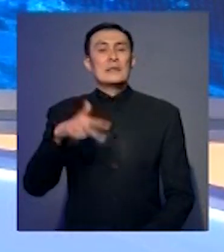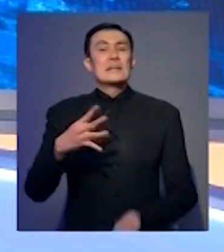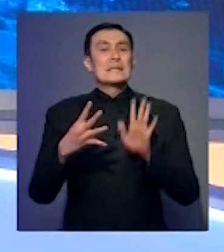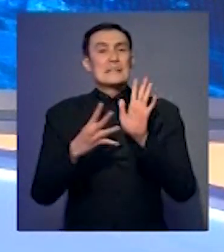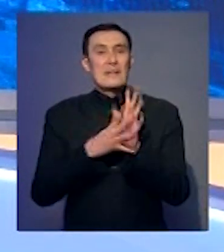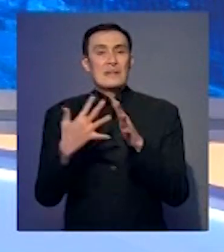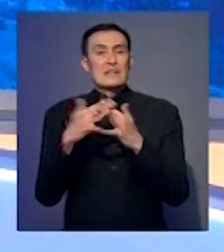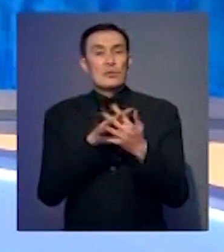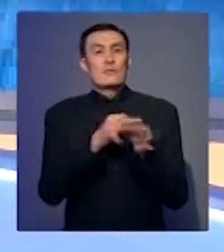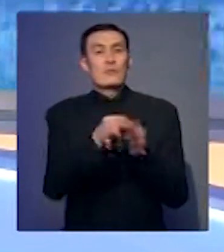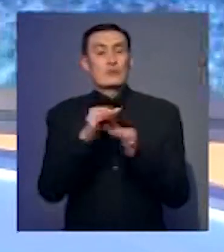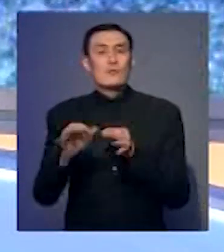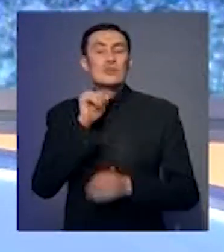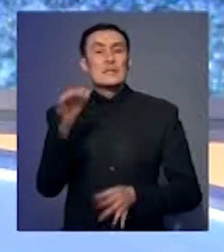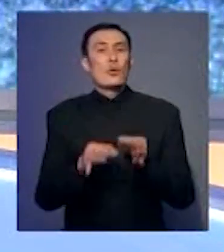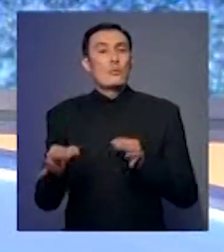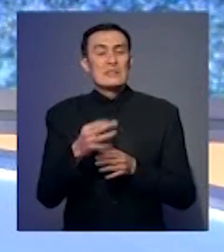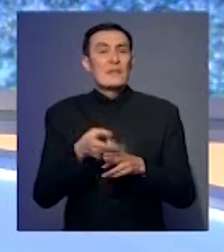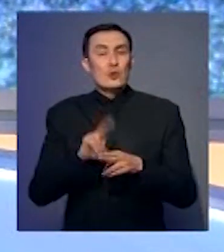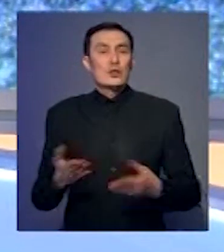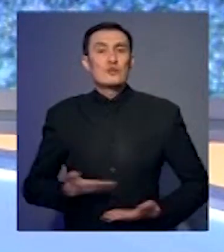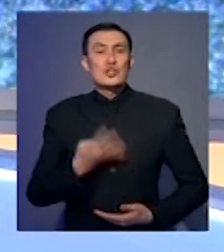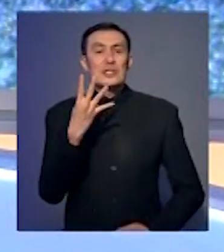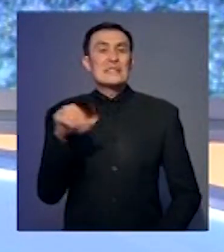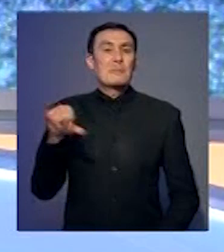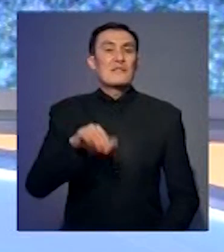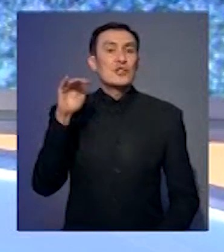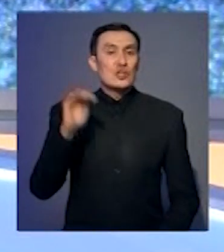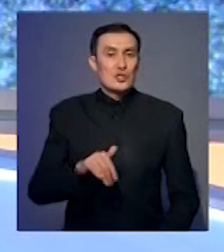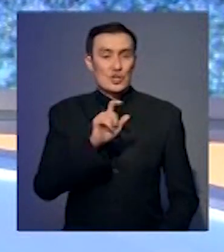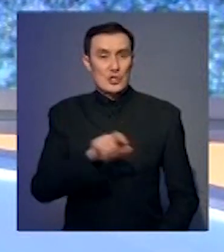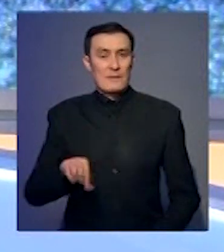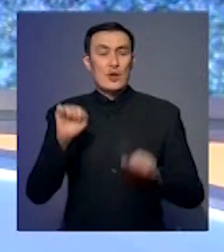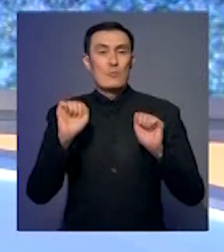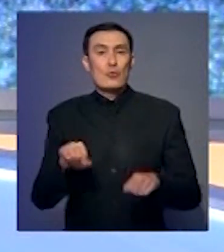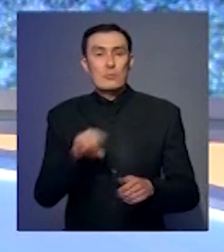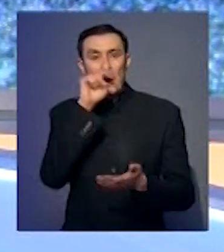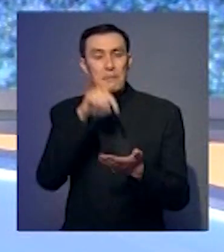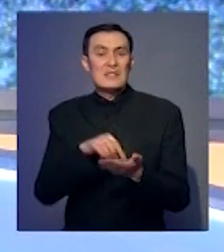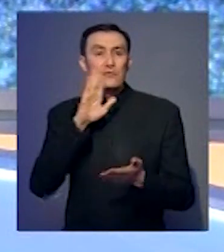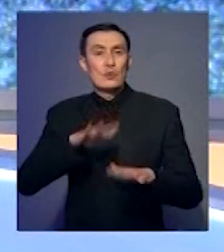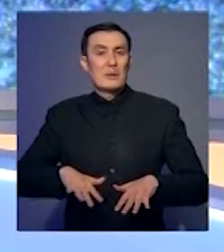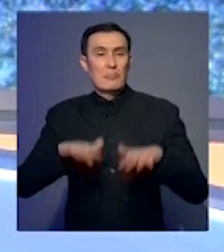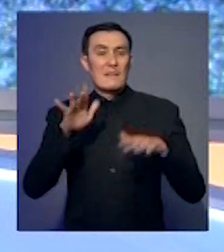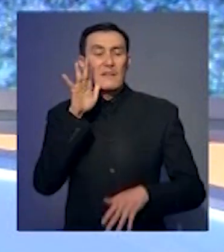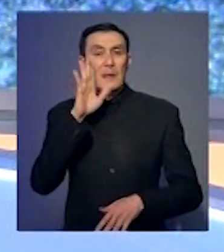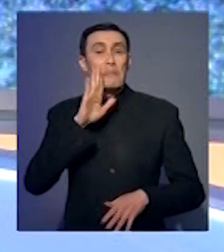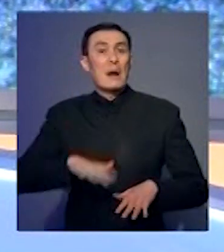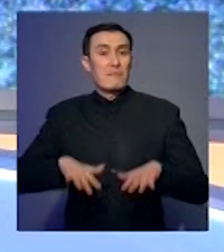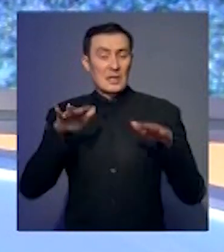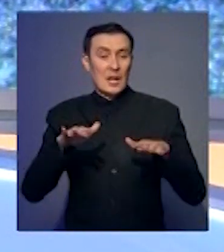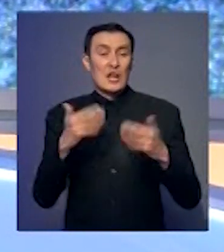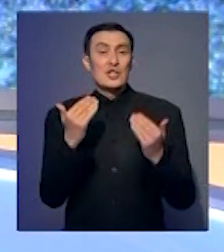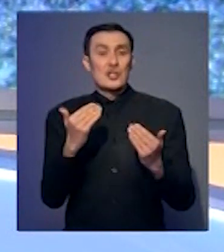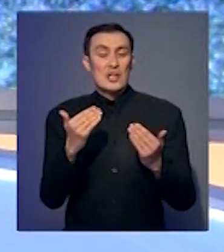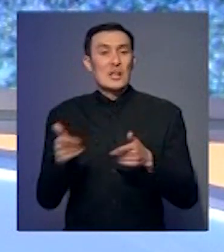39 населенных пунктов Костанайской области, в которых проживают 4500 человек, могут оказаться в зоне подтопления во время паводка.